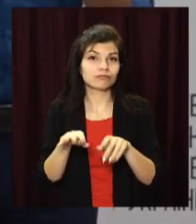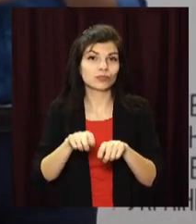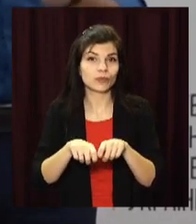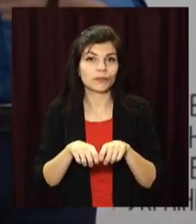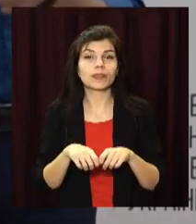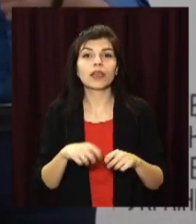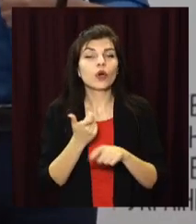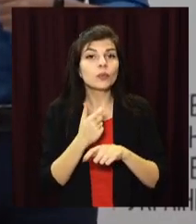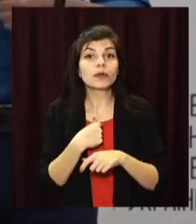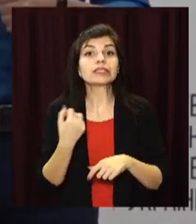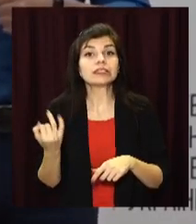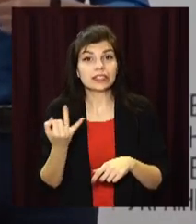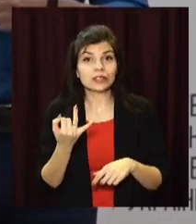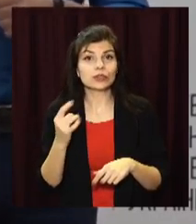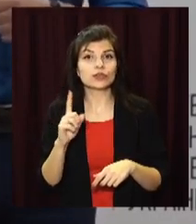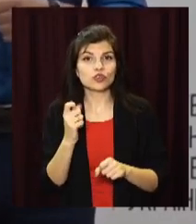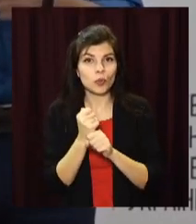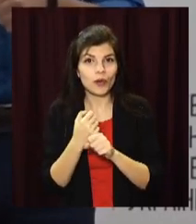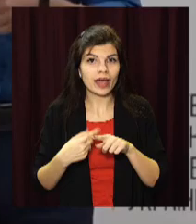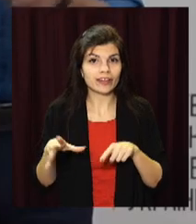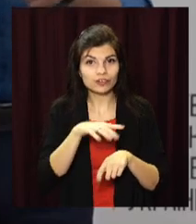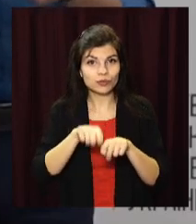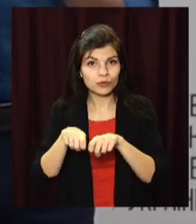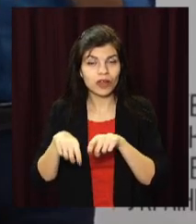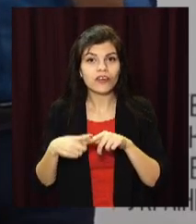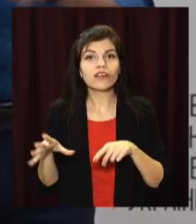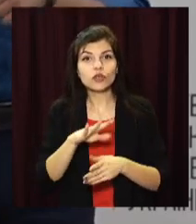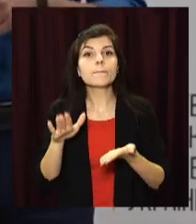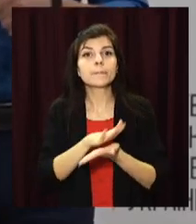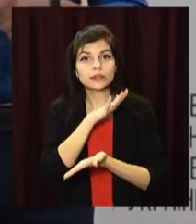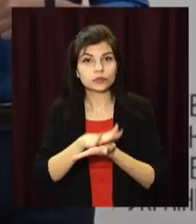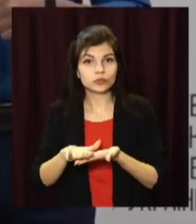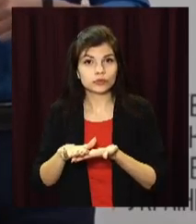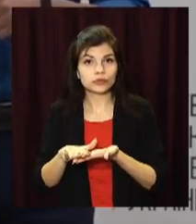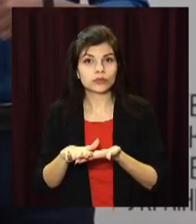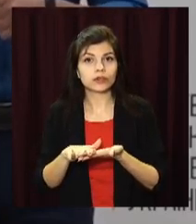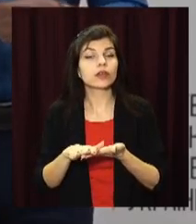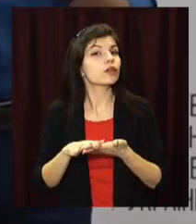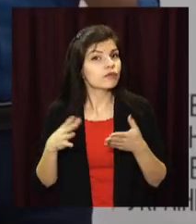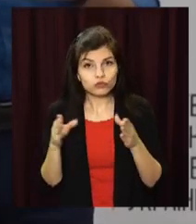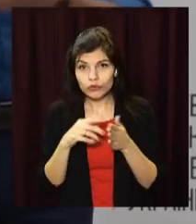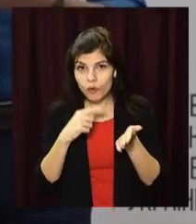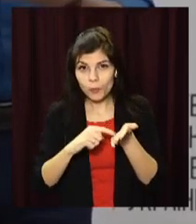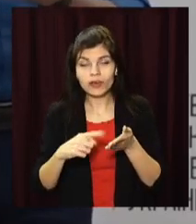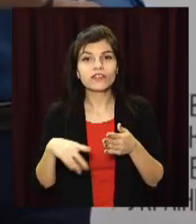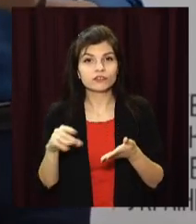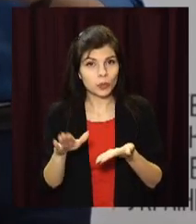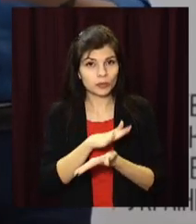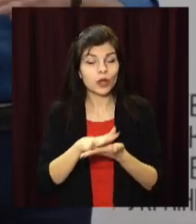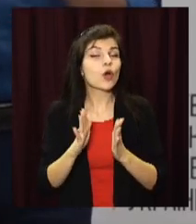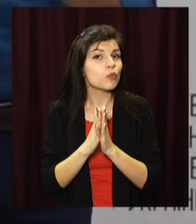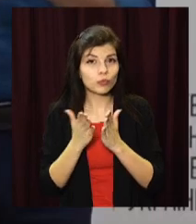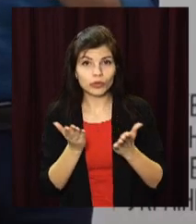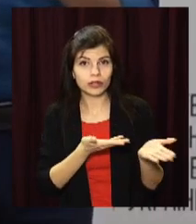дуже зацікавлені в тому, щоб робити всі ці тестування. Вони всі безкоштовні, підкреслюю, всі безкоштовні. Будь